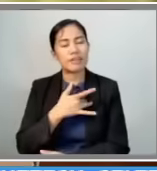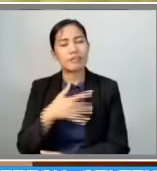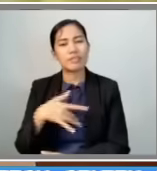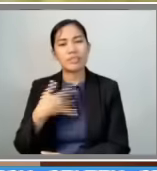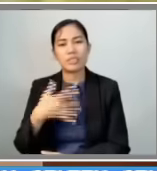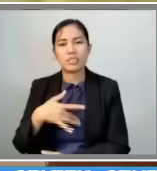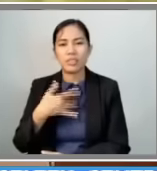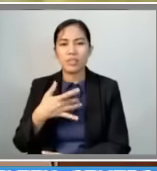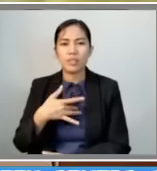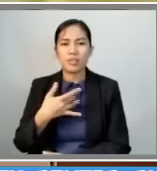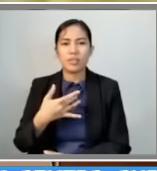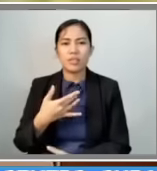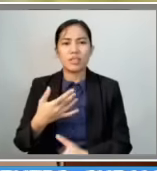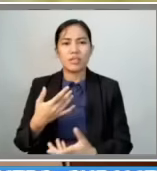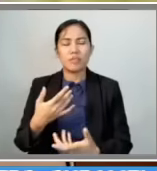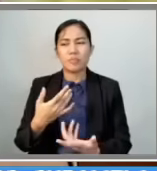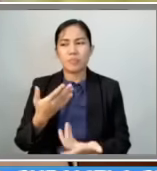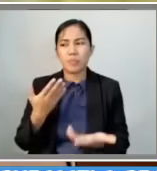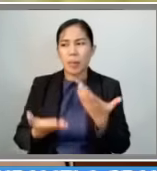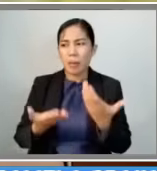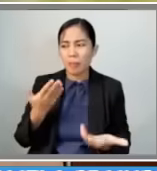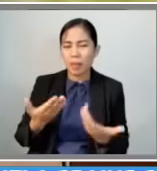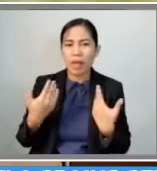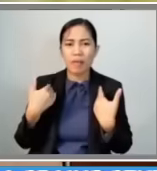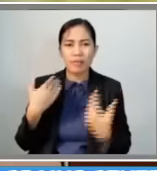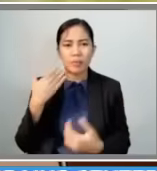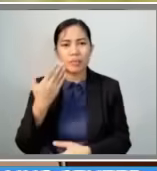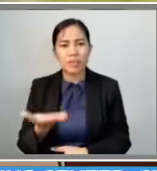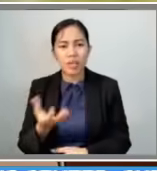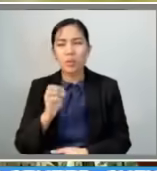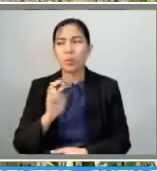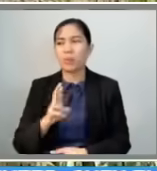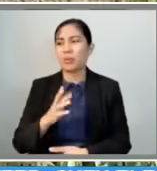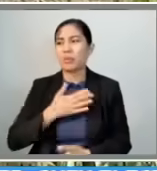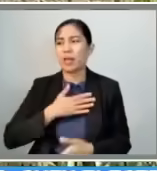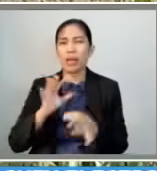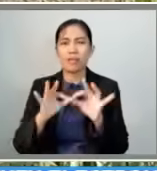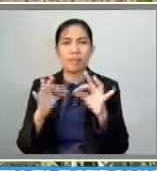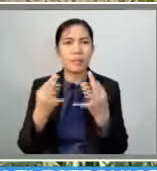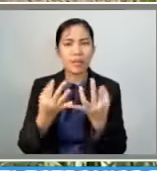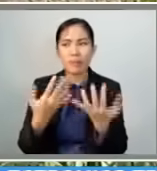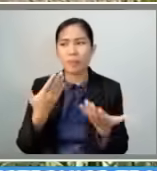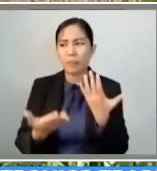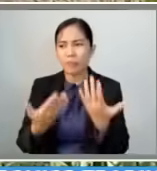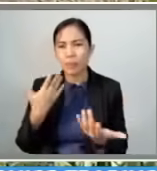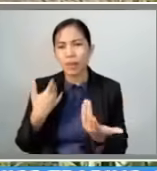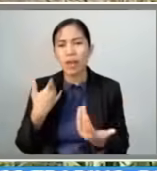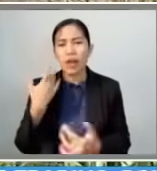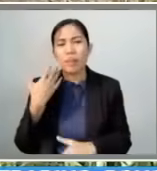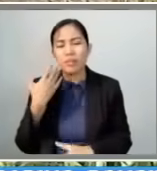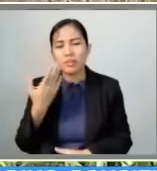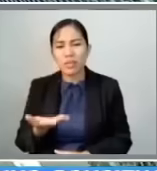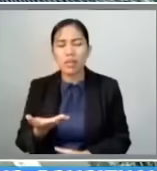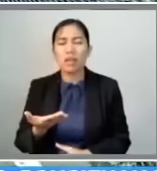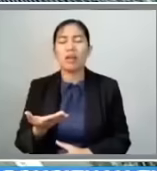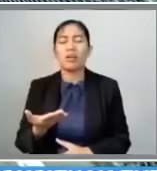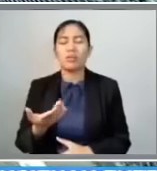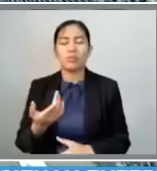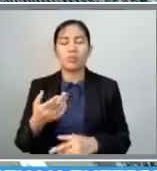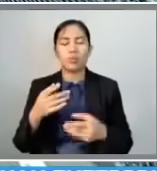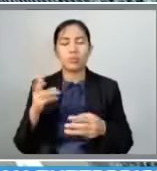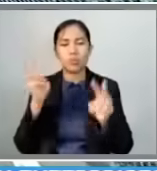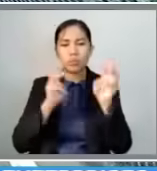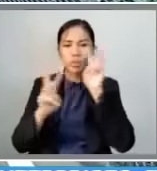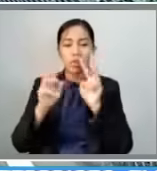may mabawasan naman ang anak ko, o ganun, o kamag-anak ko dahil sa bagyo. Hindi lang ang mga residente ang apektado. Dahil